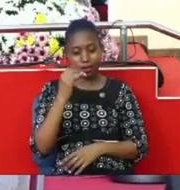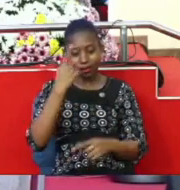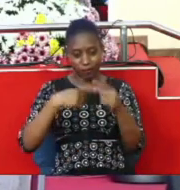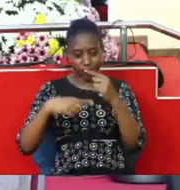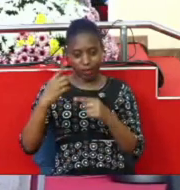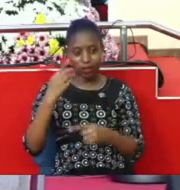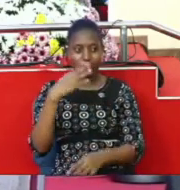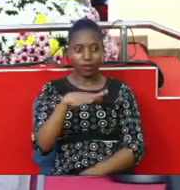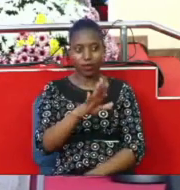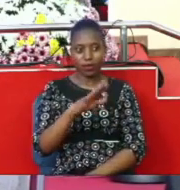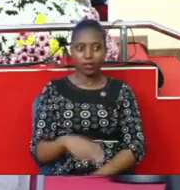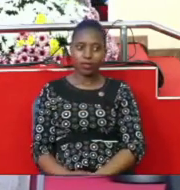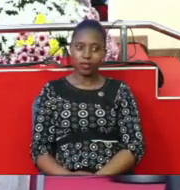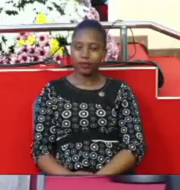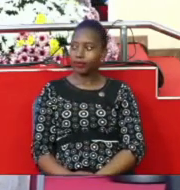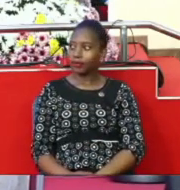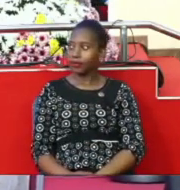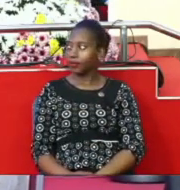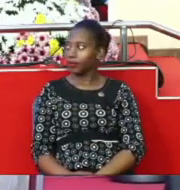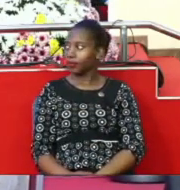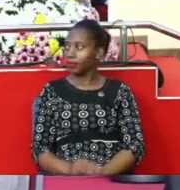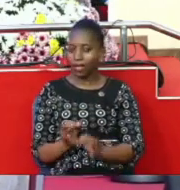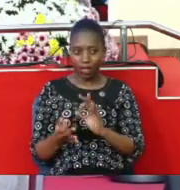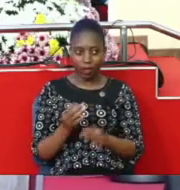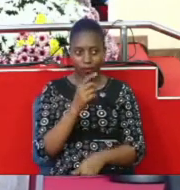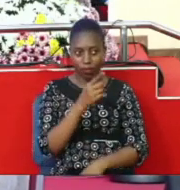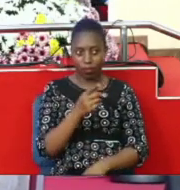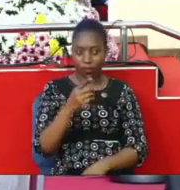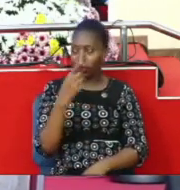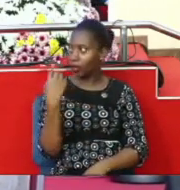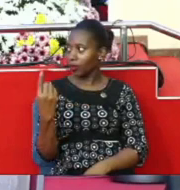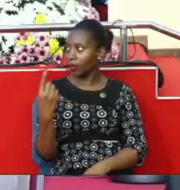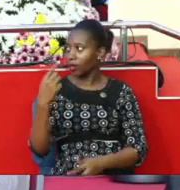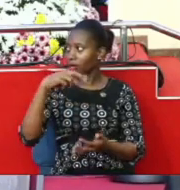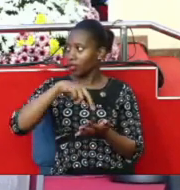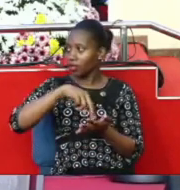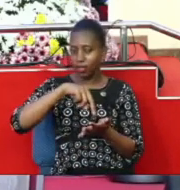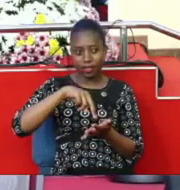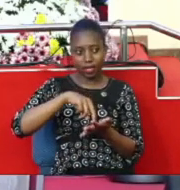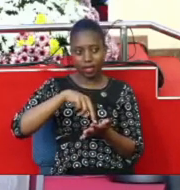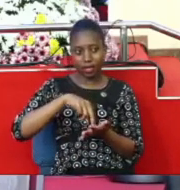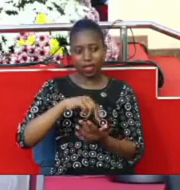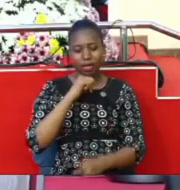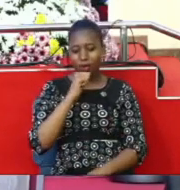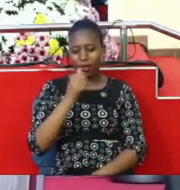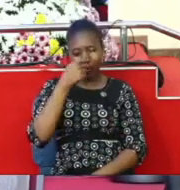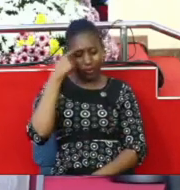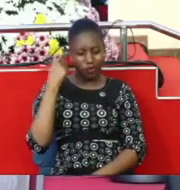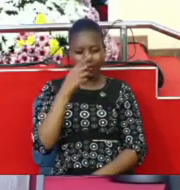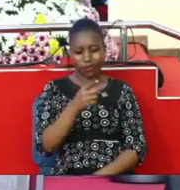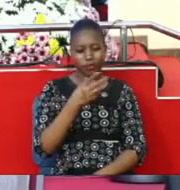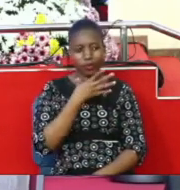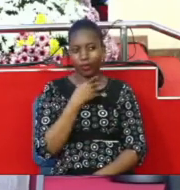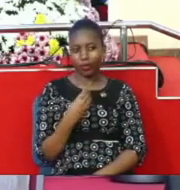for you? Ni kuombe. Then if you are the one, stand. Na kama ni wewe simama. Not because you want it. Si kwa sababu unaitaka. But because